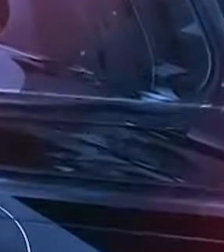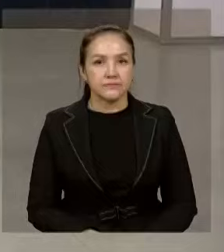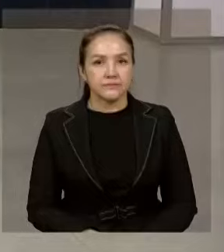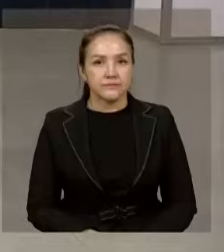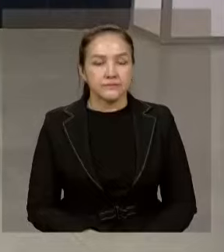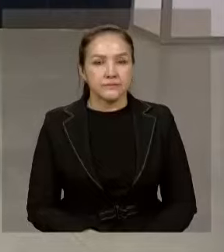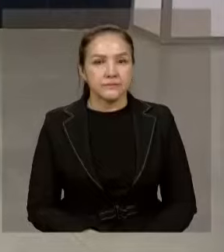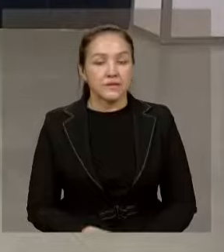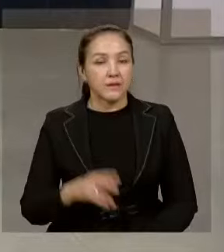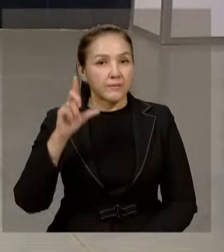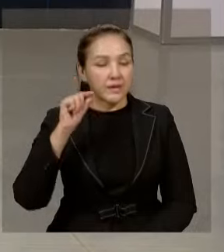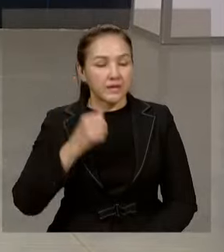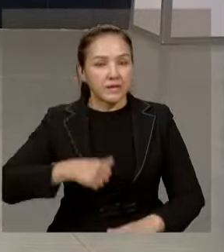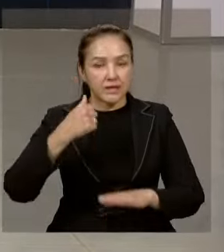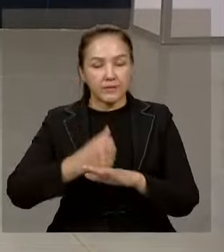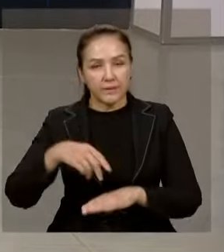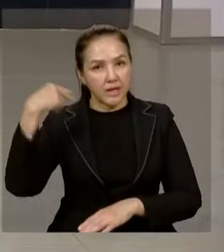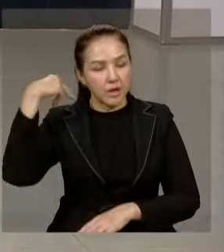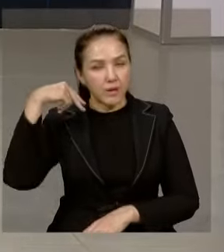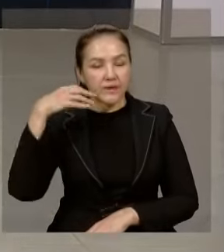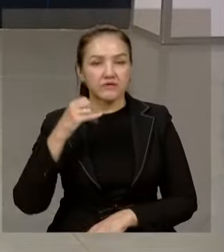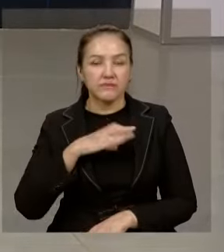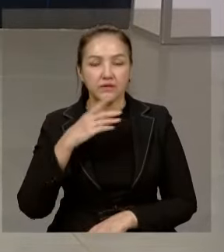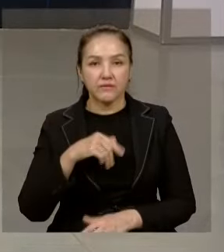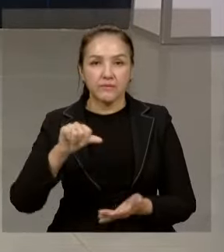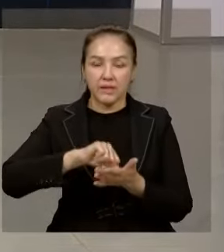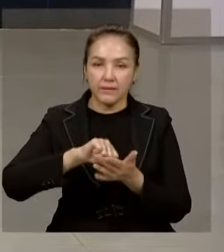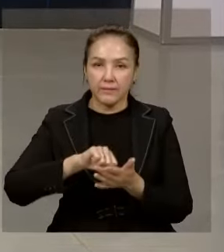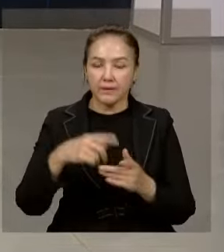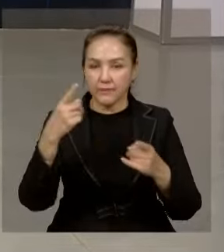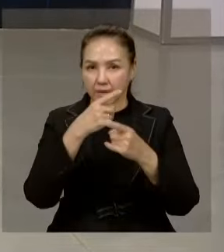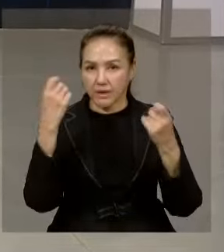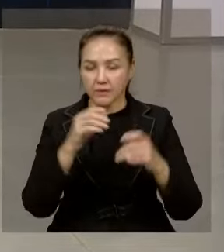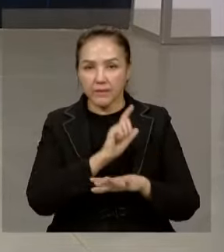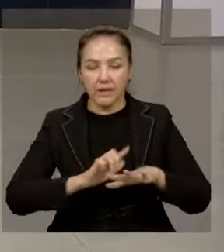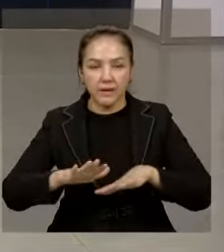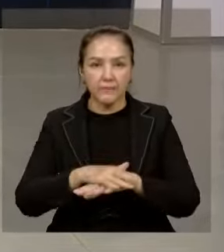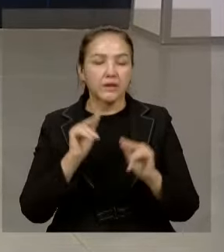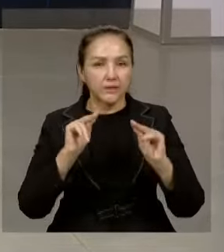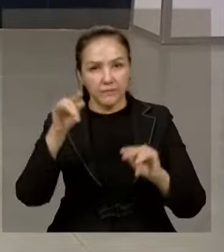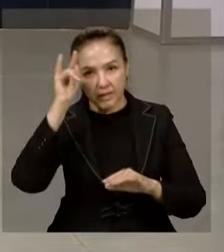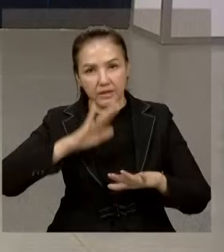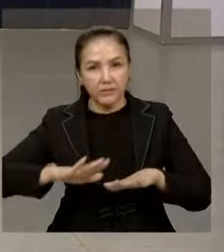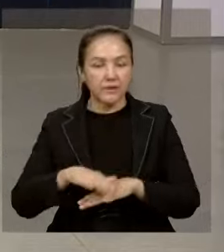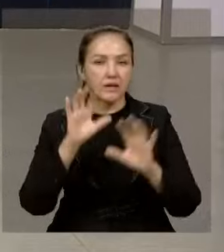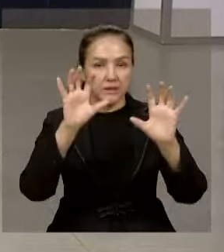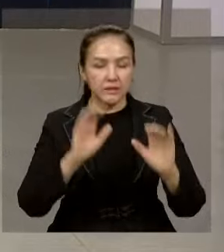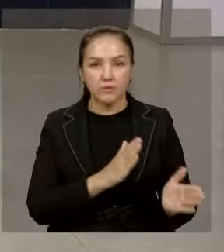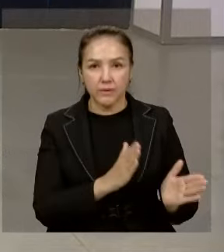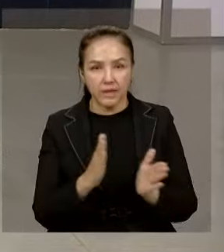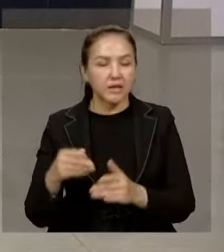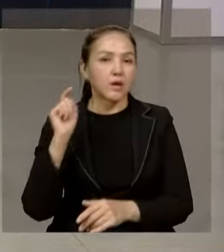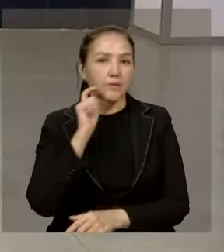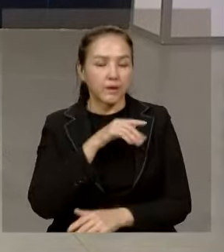недели понедельник глава государства каур Тукаев выступил С посланием народу справедливый казах Закон и порядок